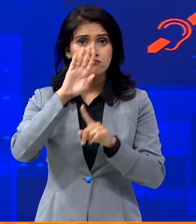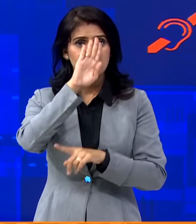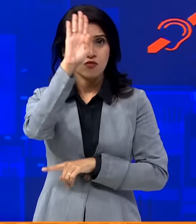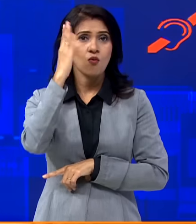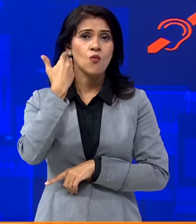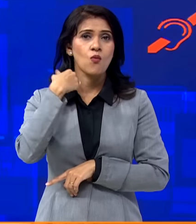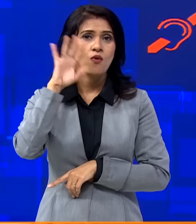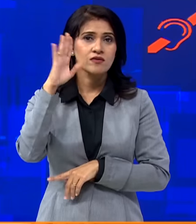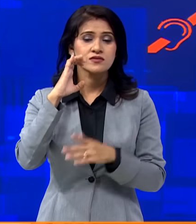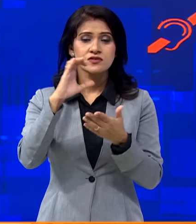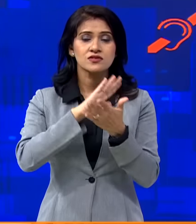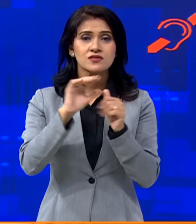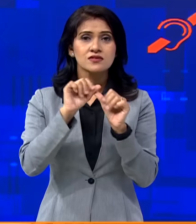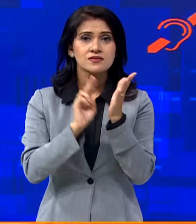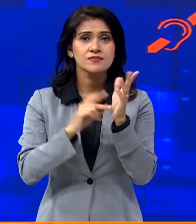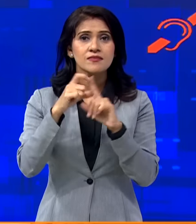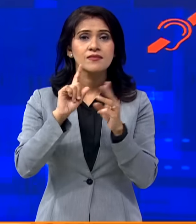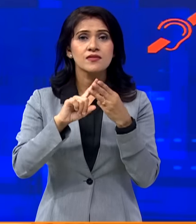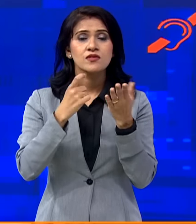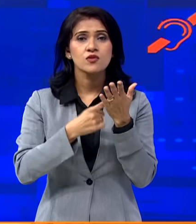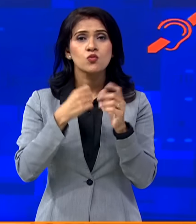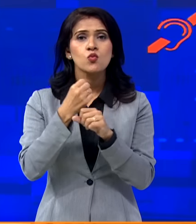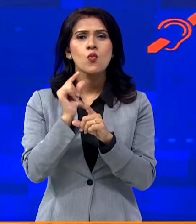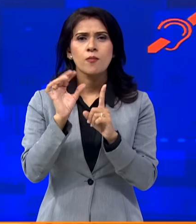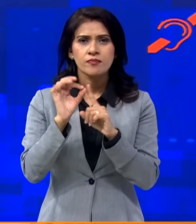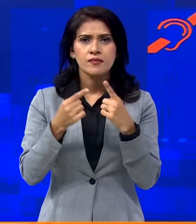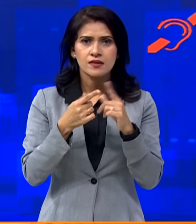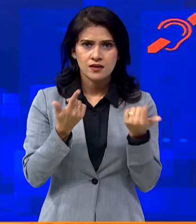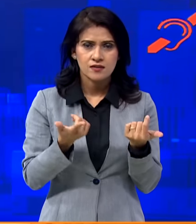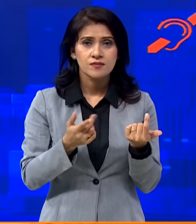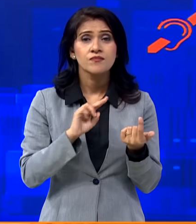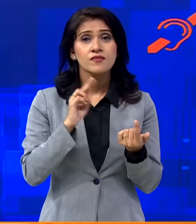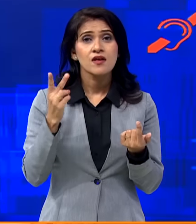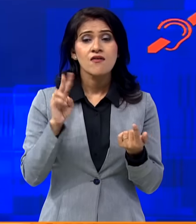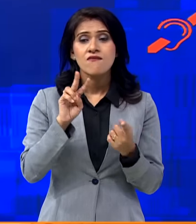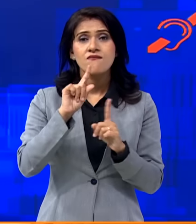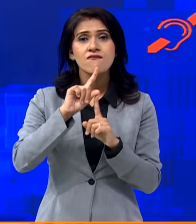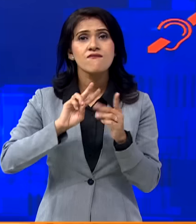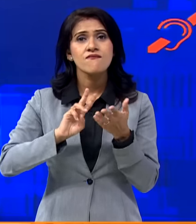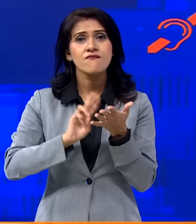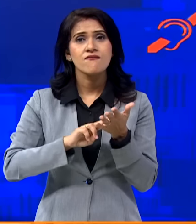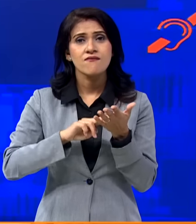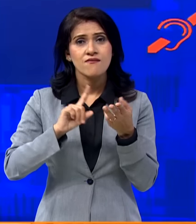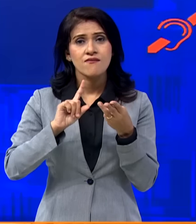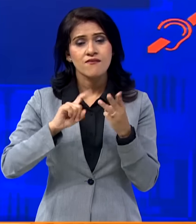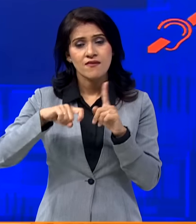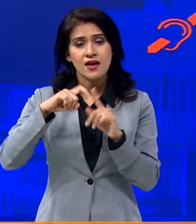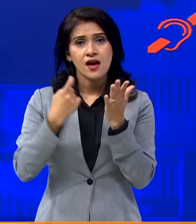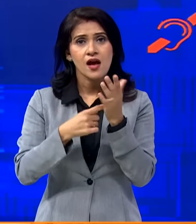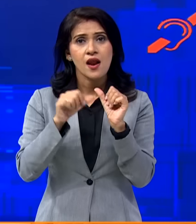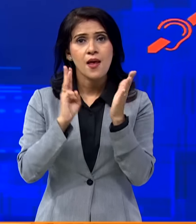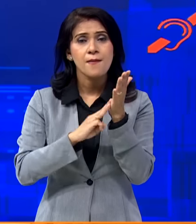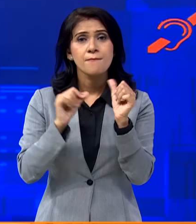चंद्रगुप्त सम्राट विक्रमादित्य बहुत से सम्राट हुए लेकिन सम्राट विक्रमादित्य की तुलना नहीं की जा सकती